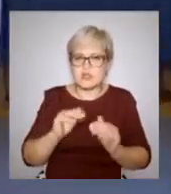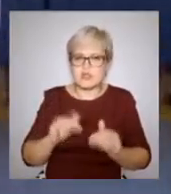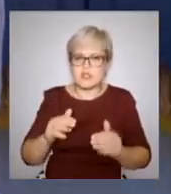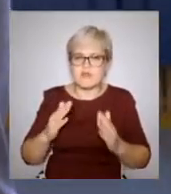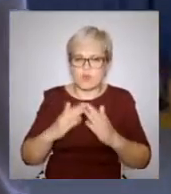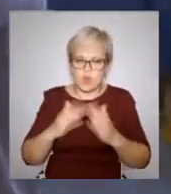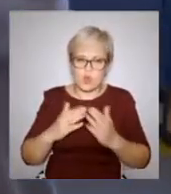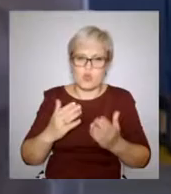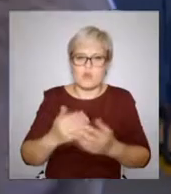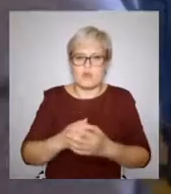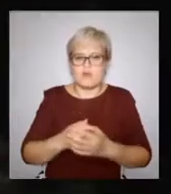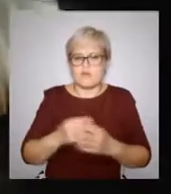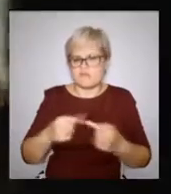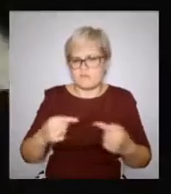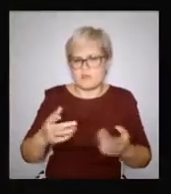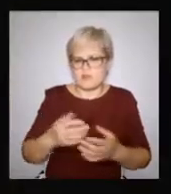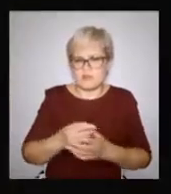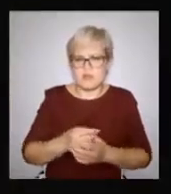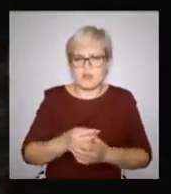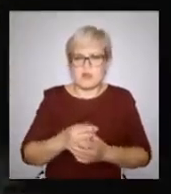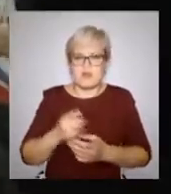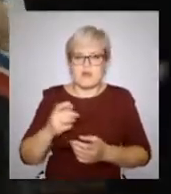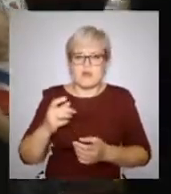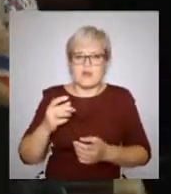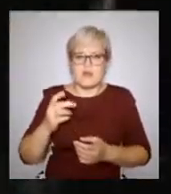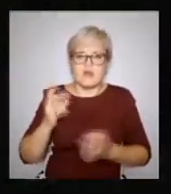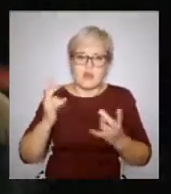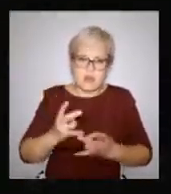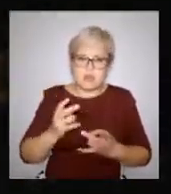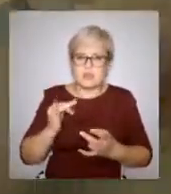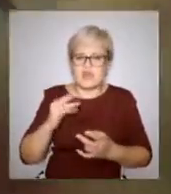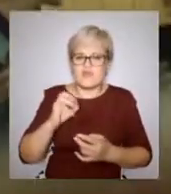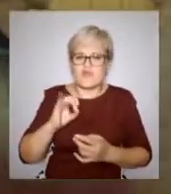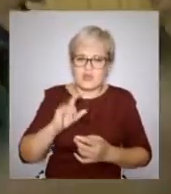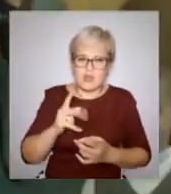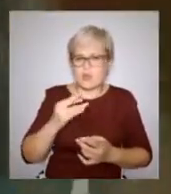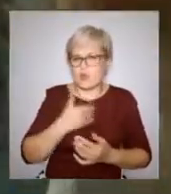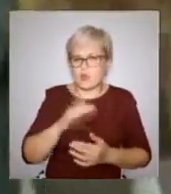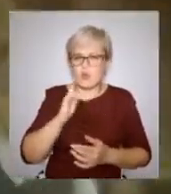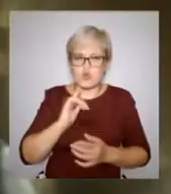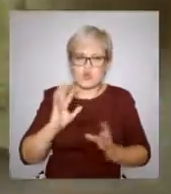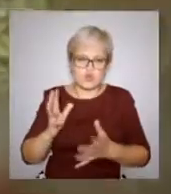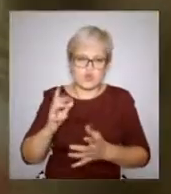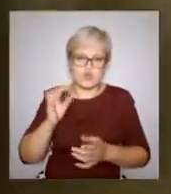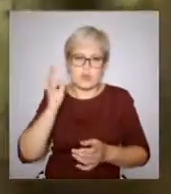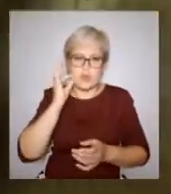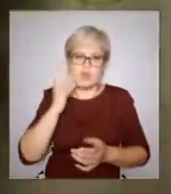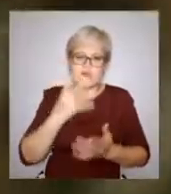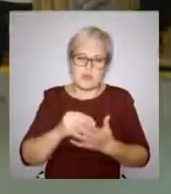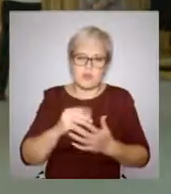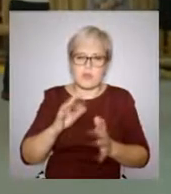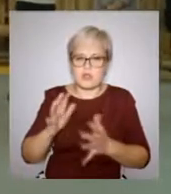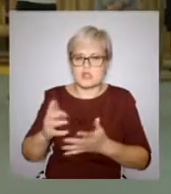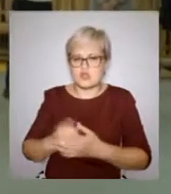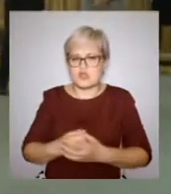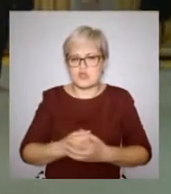по боксу в родном березове помогает спортивным секциям отдаленных районов необходимым инвентарем и при